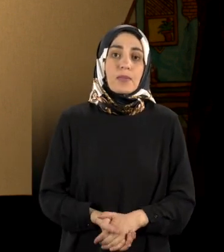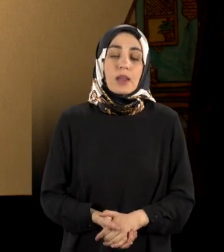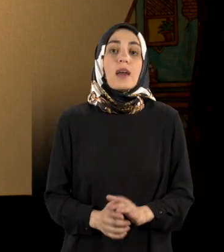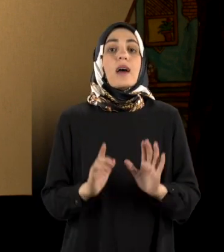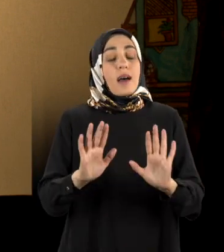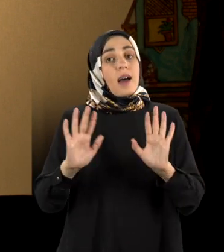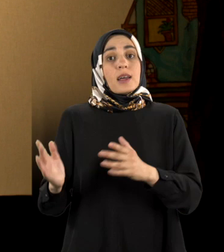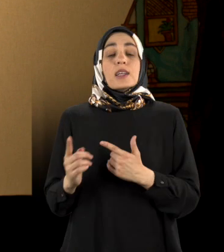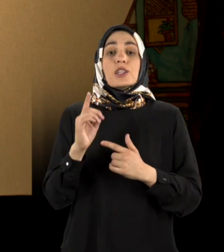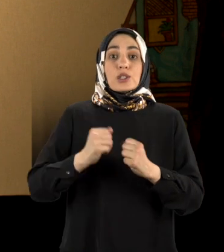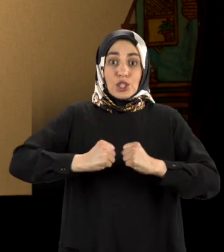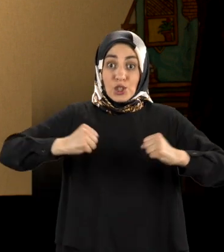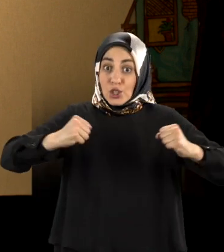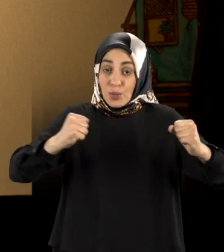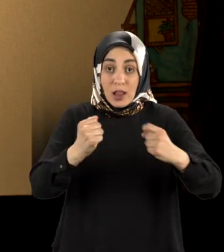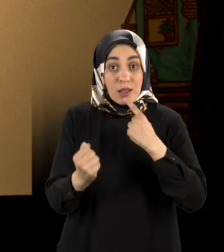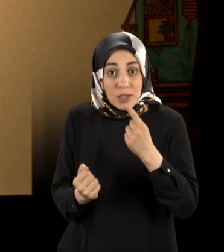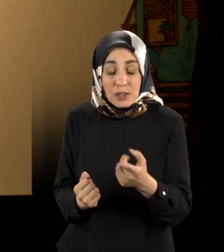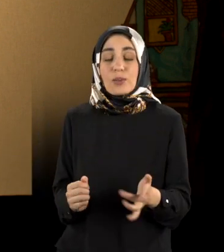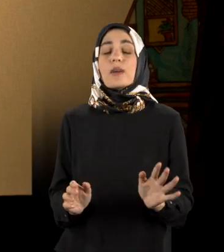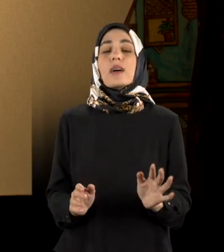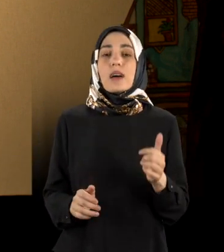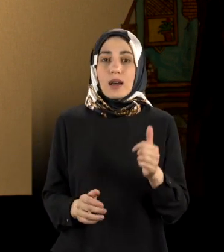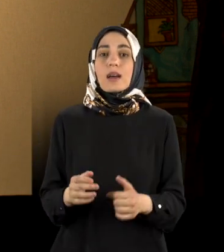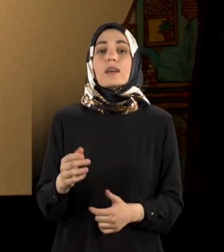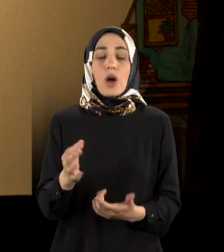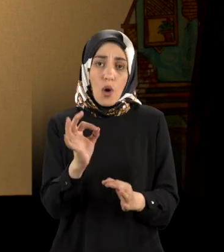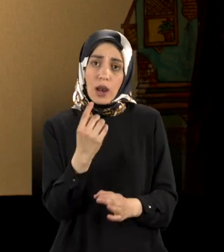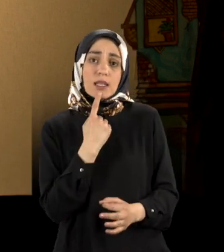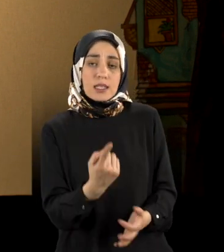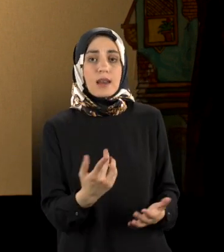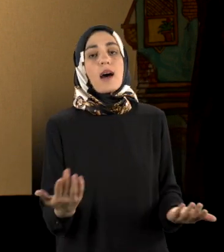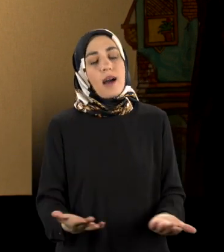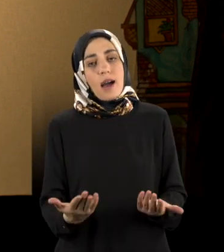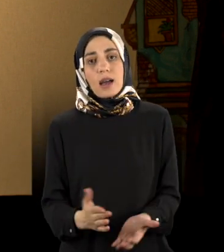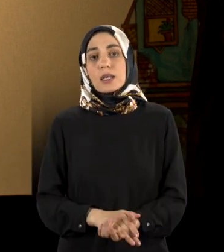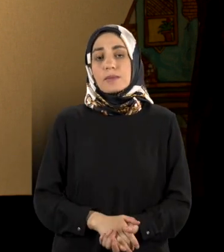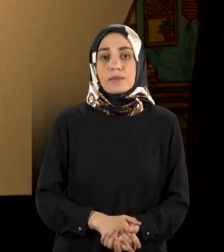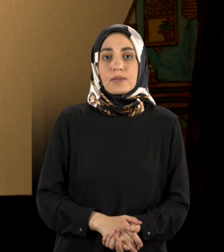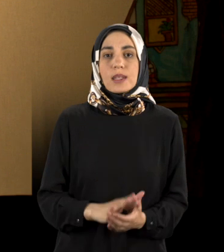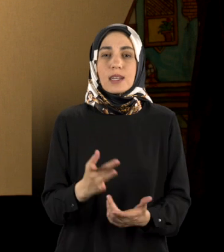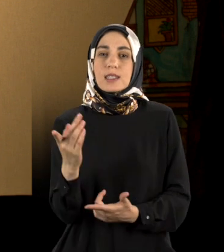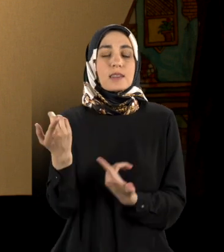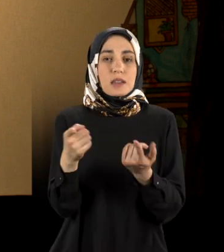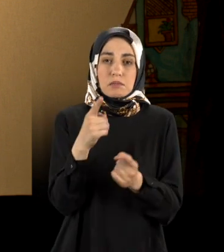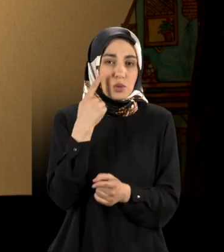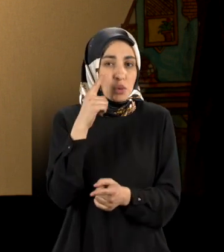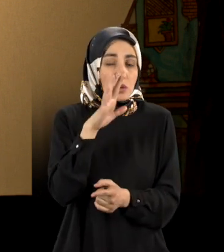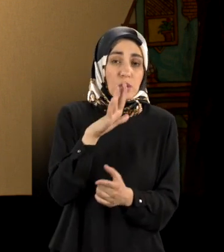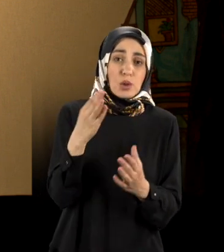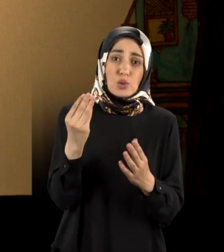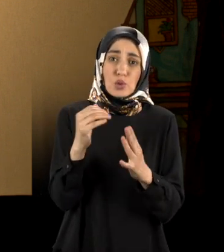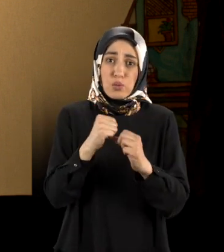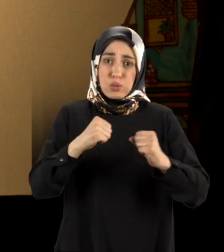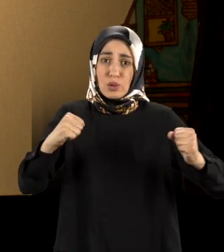anlatmalı Efendim şişmanlamışsın öyle desene Hay hay nasıl da